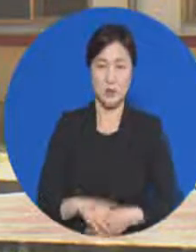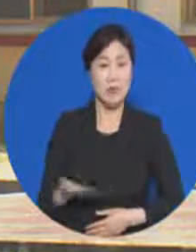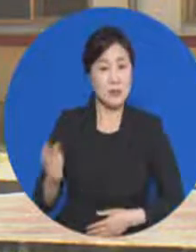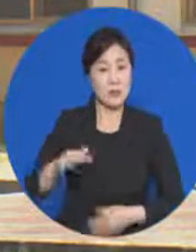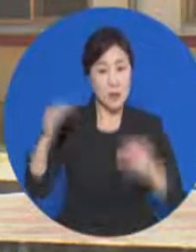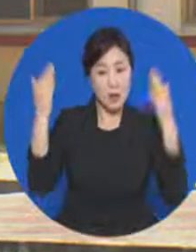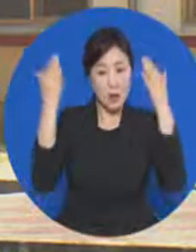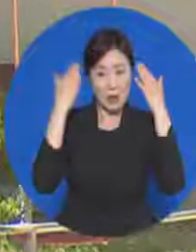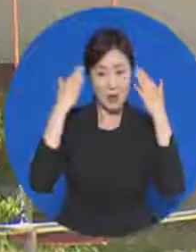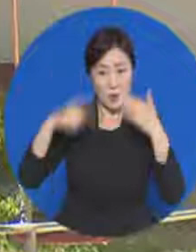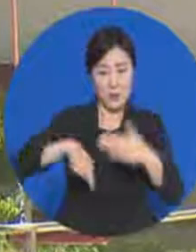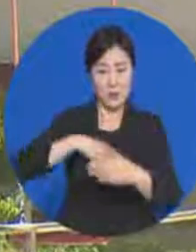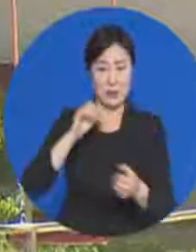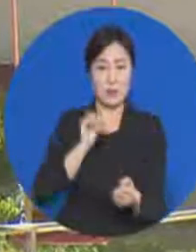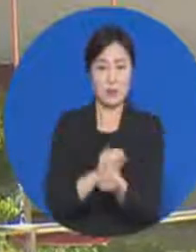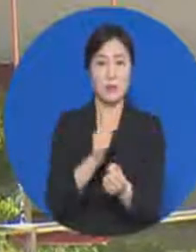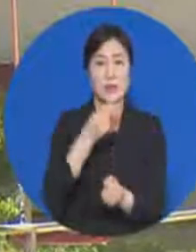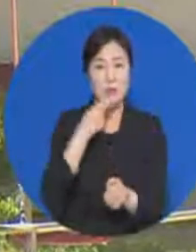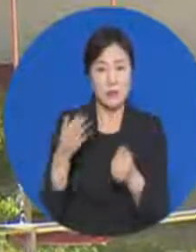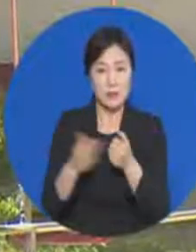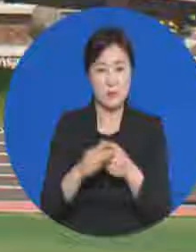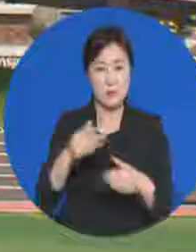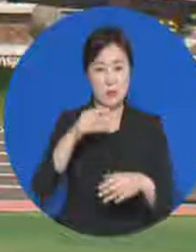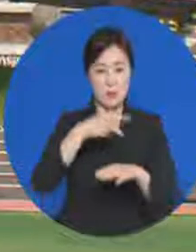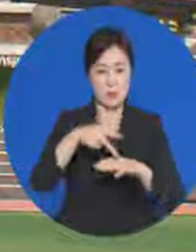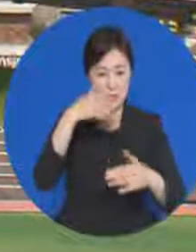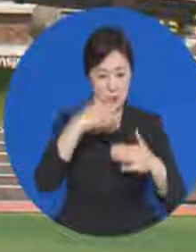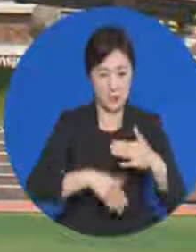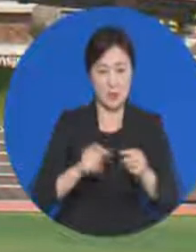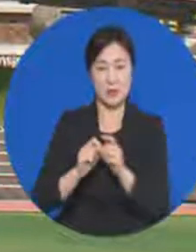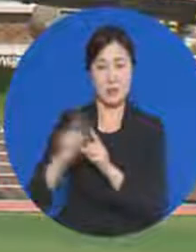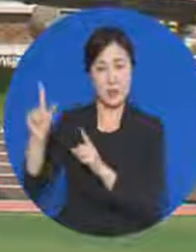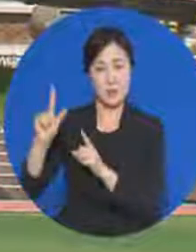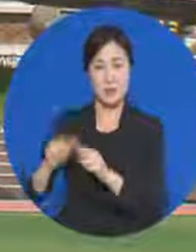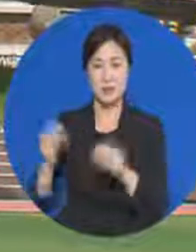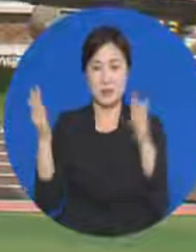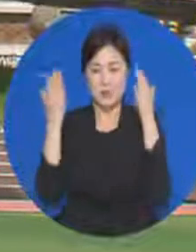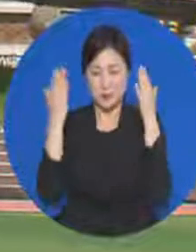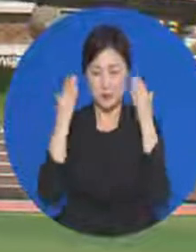진도군을 제외한 다른 지역은 정상 등교를 권고했습니다. MBC 뉴스 김진선입니다.